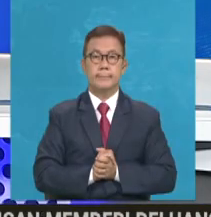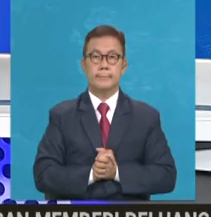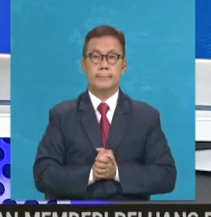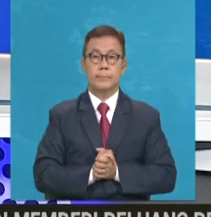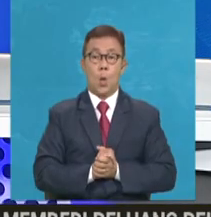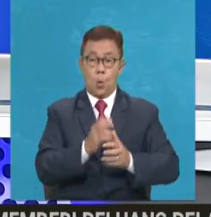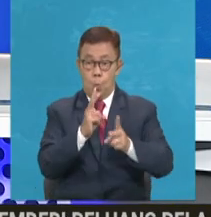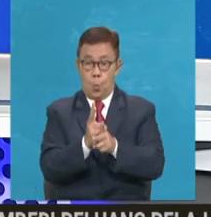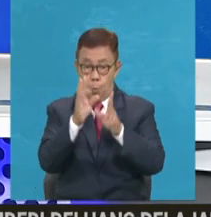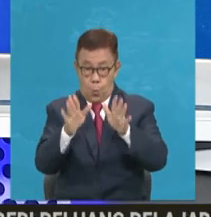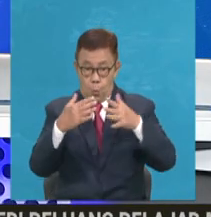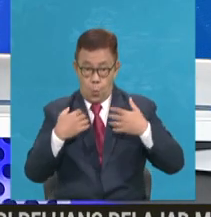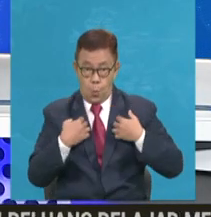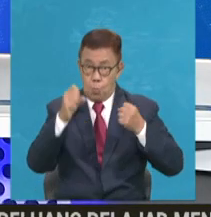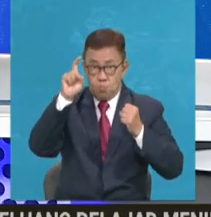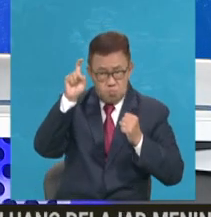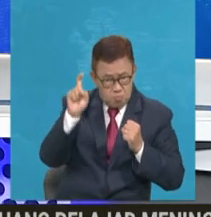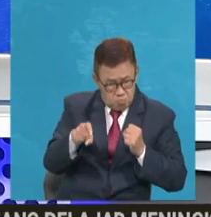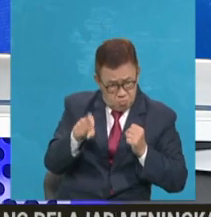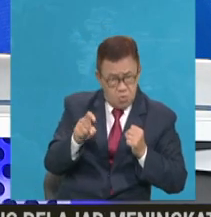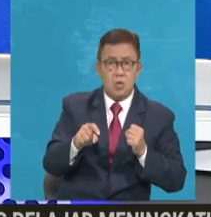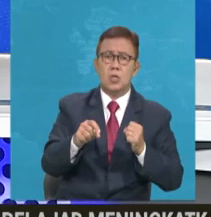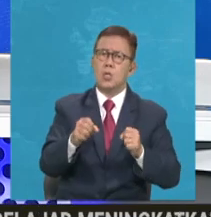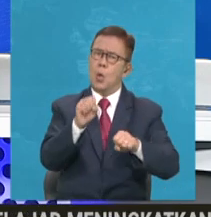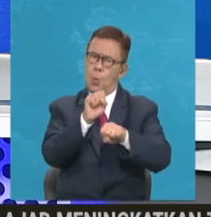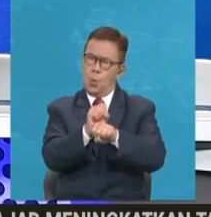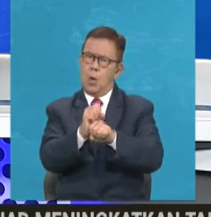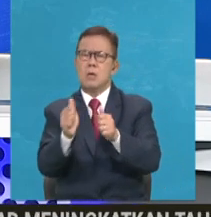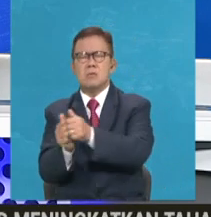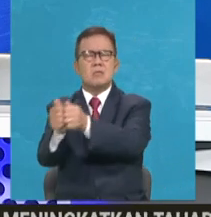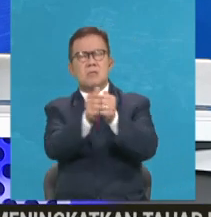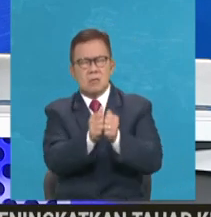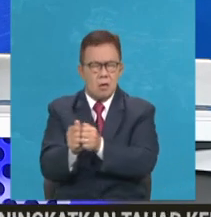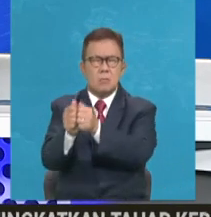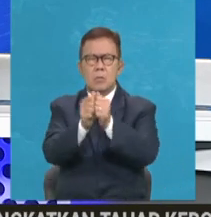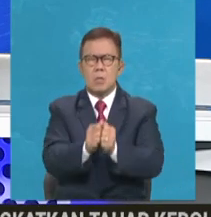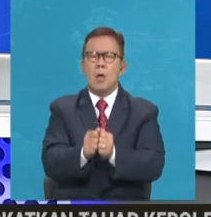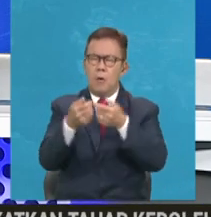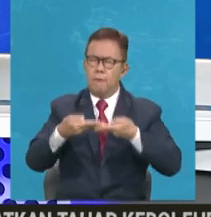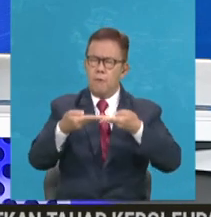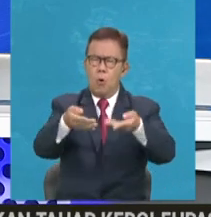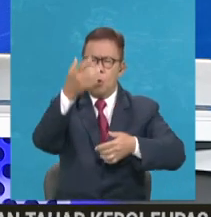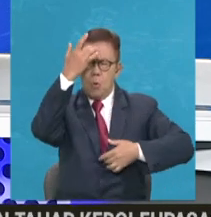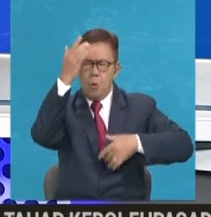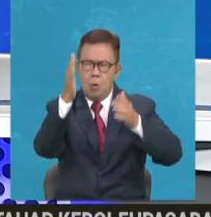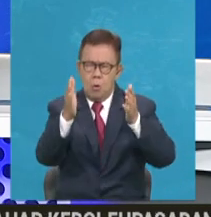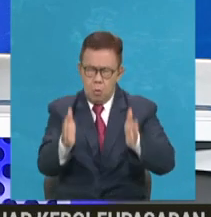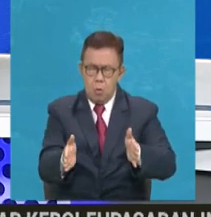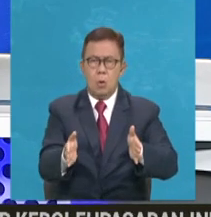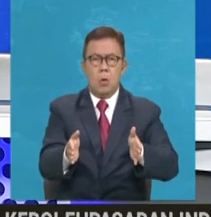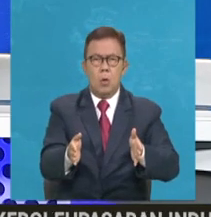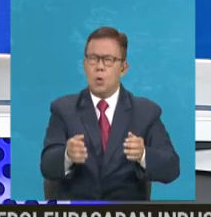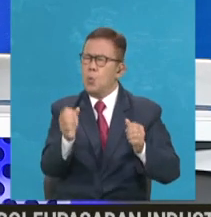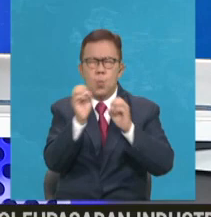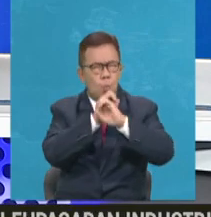penjagaan kesehatan memerlukan kerja berpasukan untuk mencapai yang terbaik bagi para pesakit justru tanpa